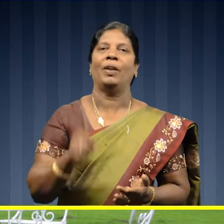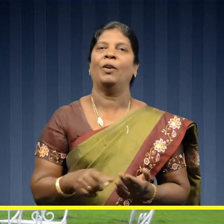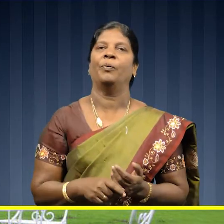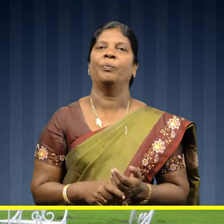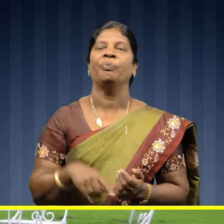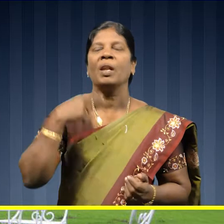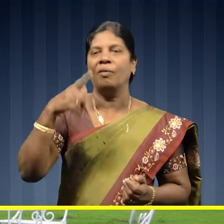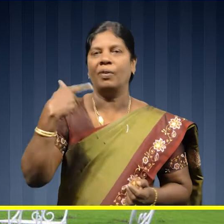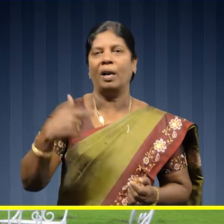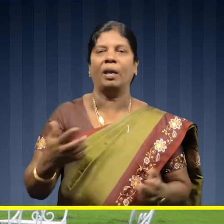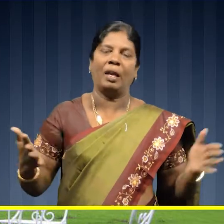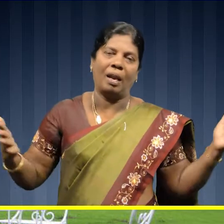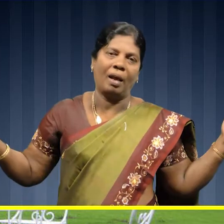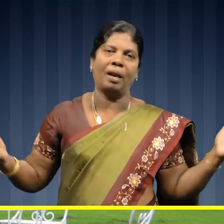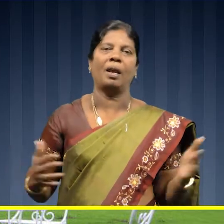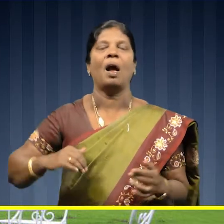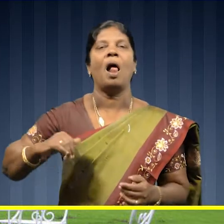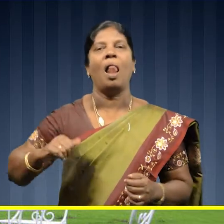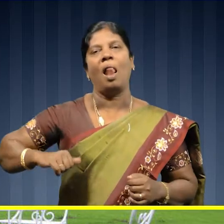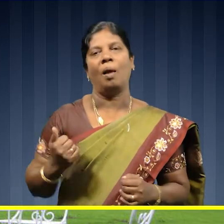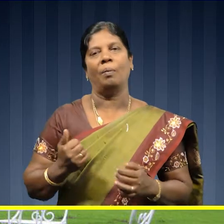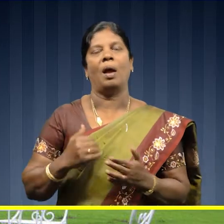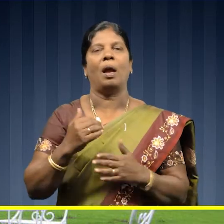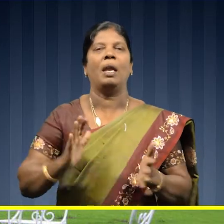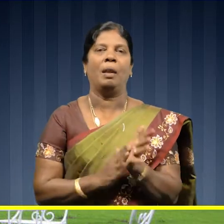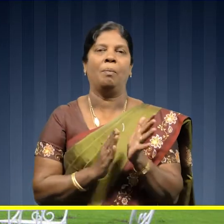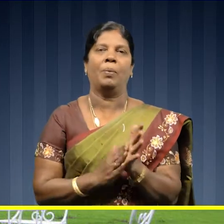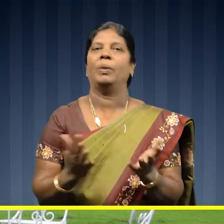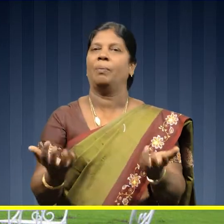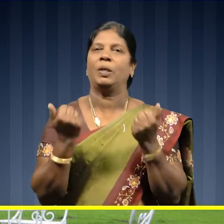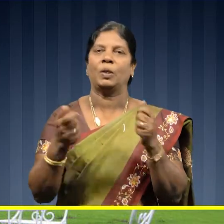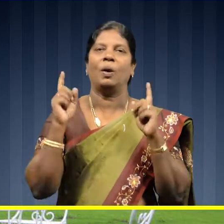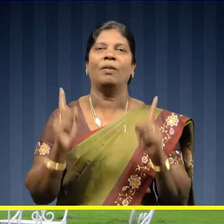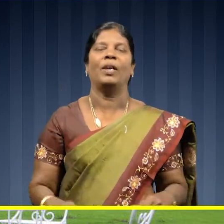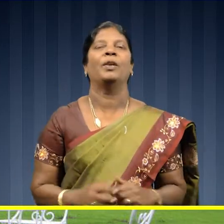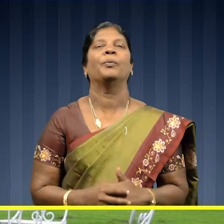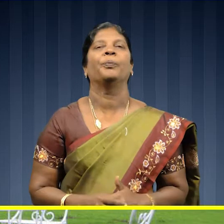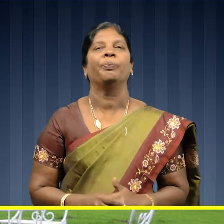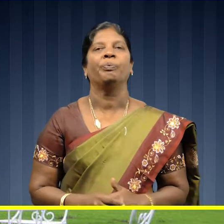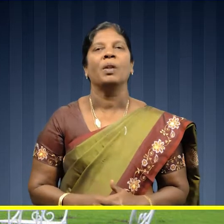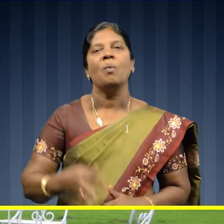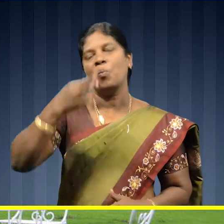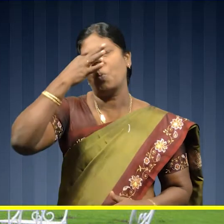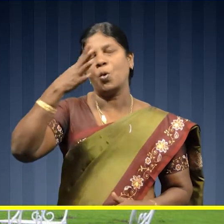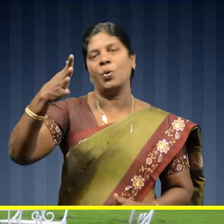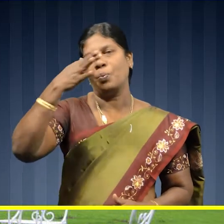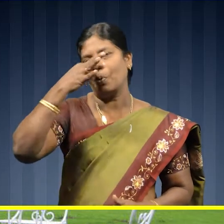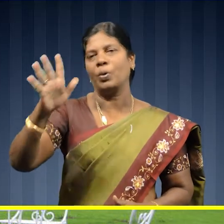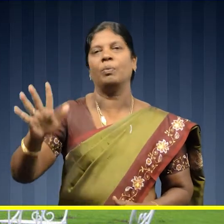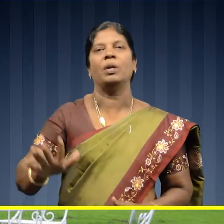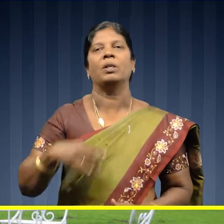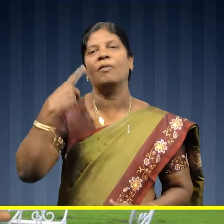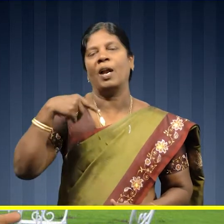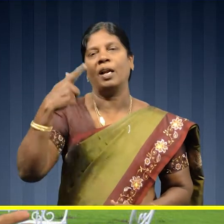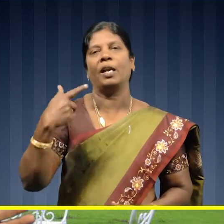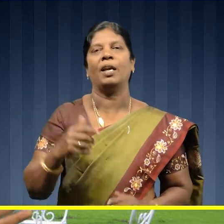வேண்டும், வாழ்க்கையில் நிறைய அனுபவிக்க வேண்டும், இன்பங்களை அனுபவிக்க வேண்டும், போதும் போதும்